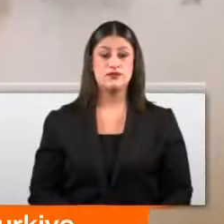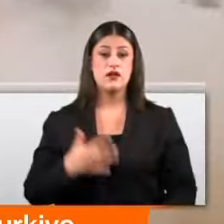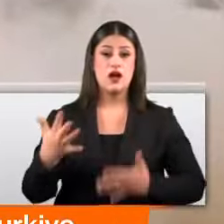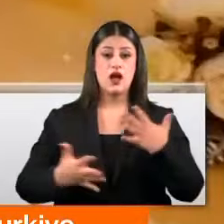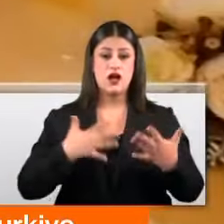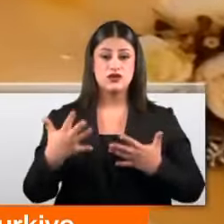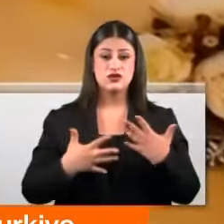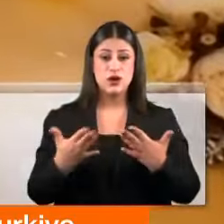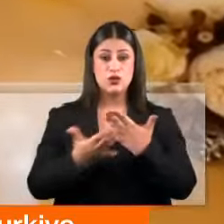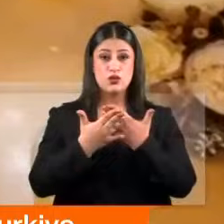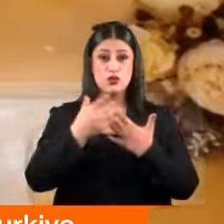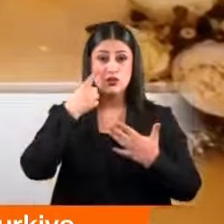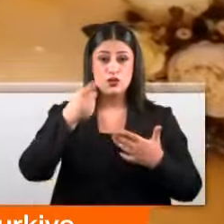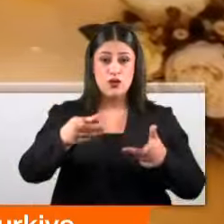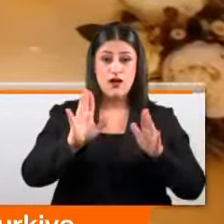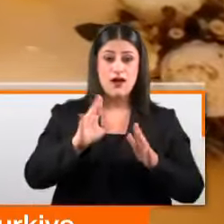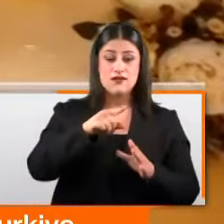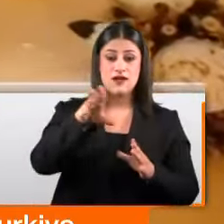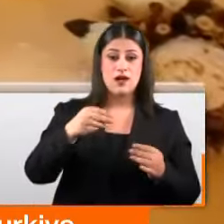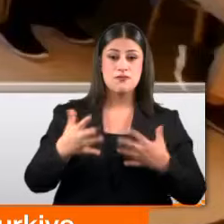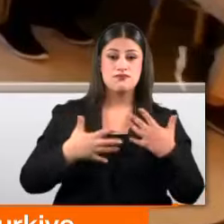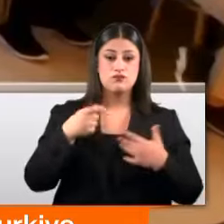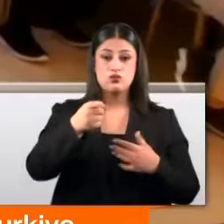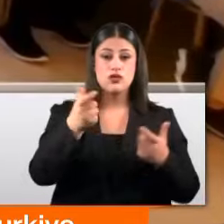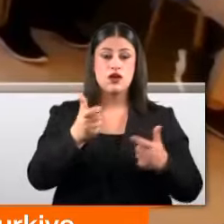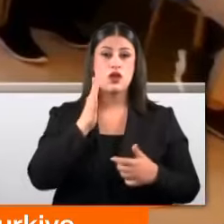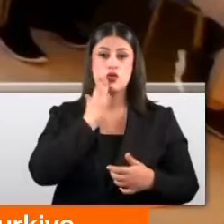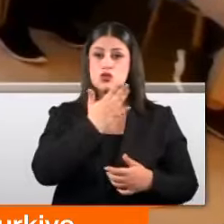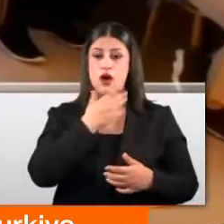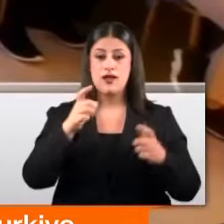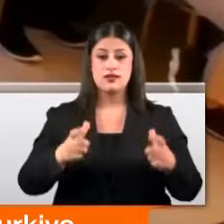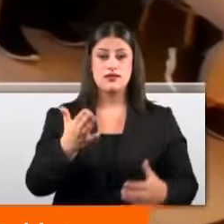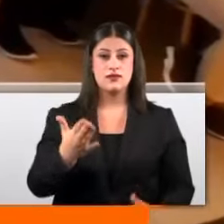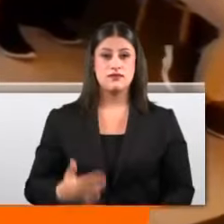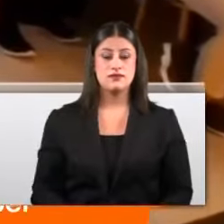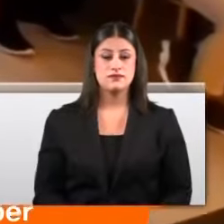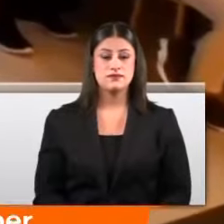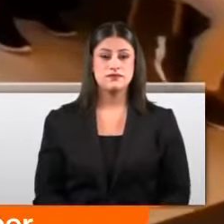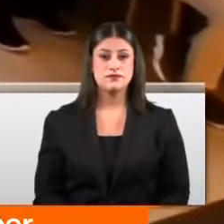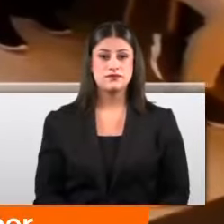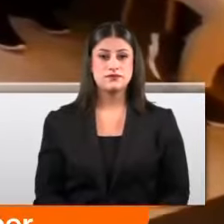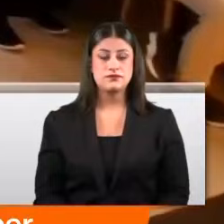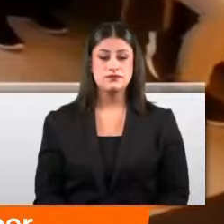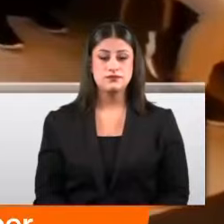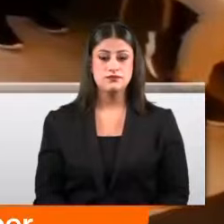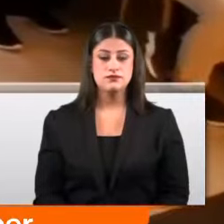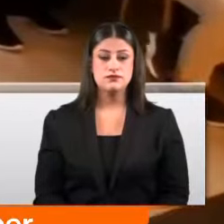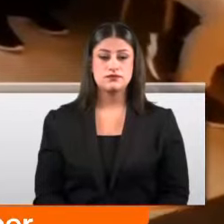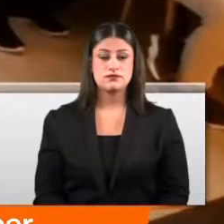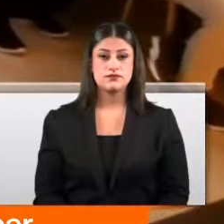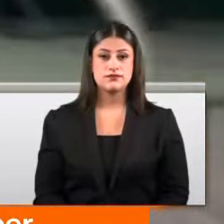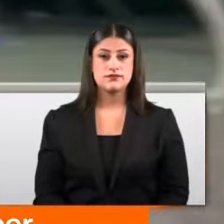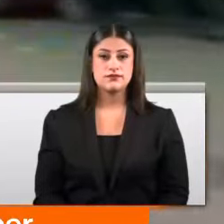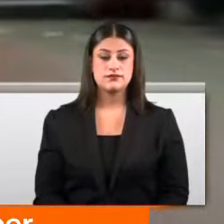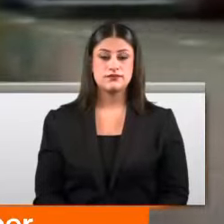Heyecan düğün salonlarına dahi taşındı. Burası Tokat. Maçı çok izlemek istiyordum. Ondan dolayı böyle bir yansıtma kararı